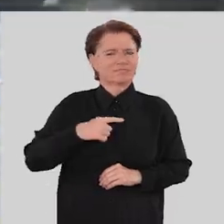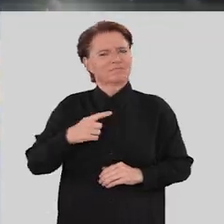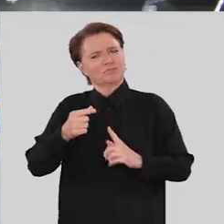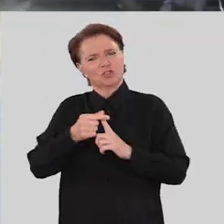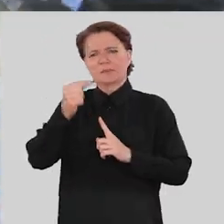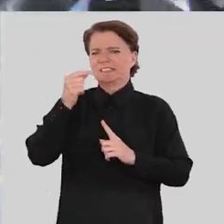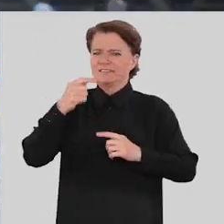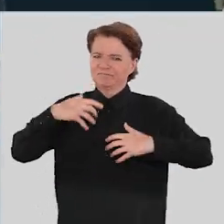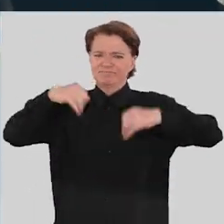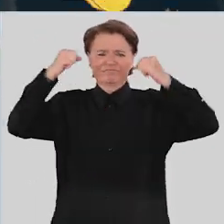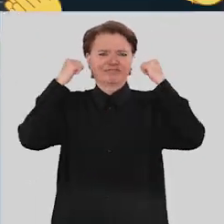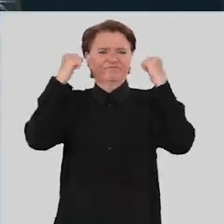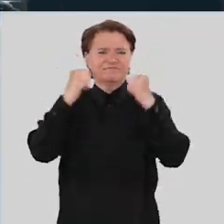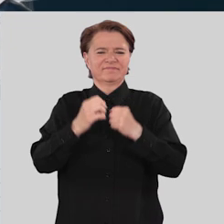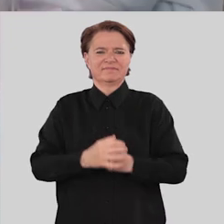Wir stehen ganz oben.